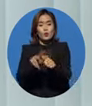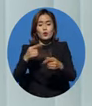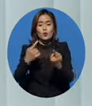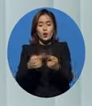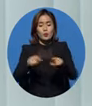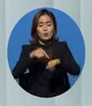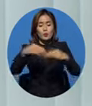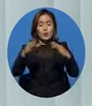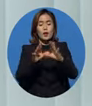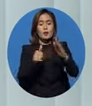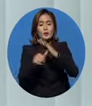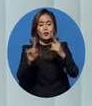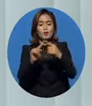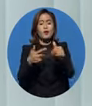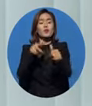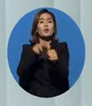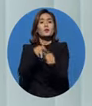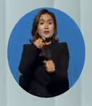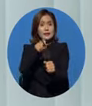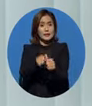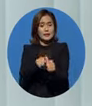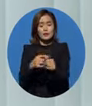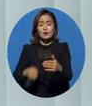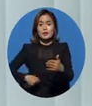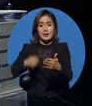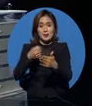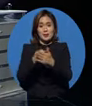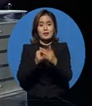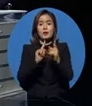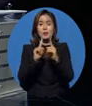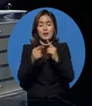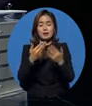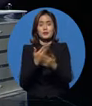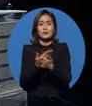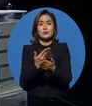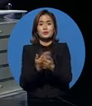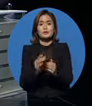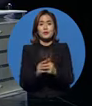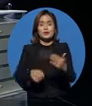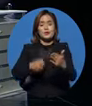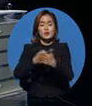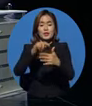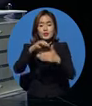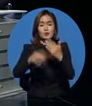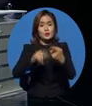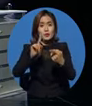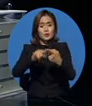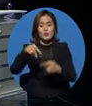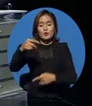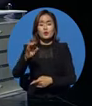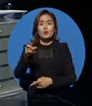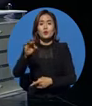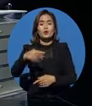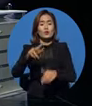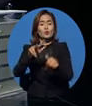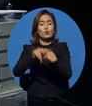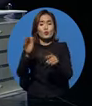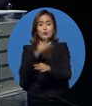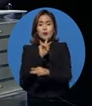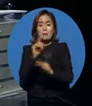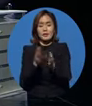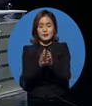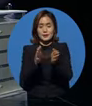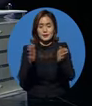민주당 향 대표의 도전하는 이유와 각오를 들어보겠습니다 정해진 순서에 따라 송영길 후보 부터 말씀해주십시오